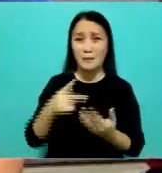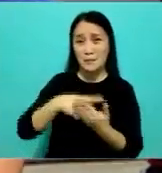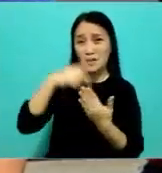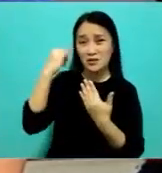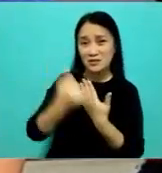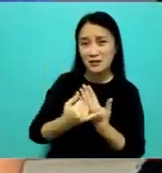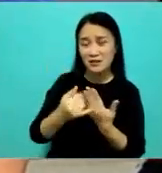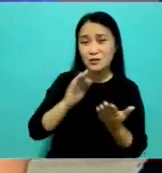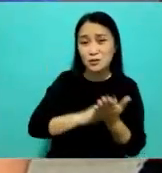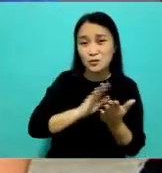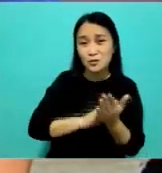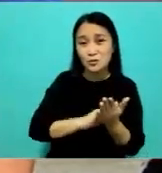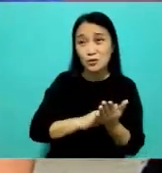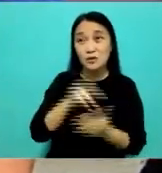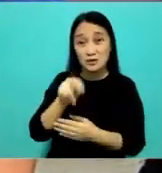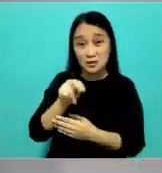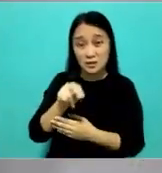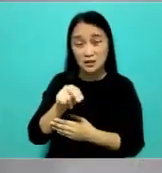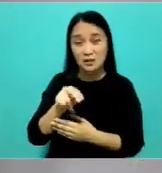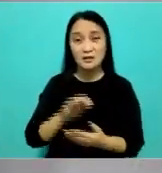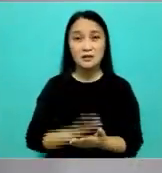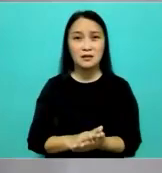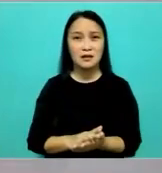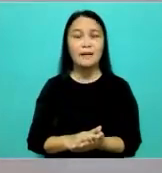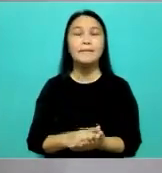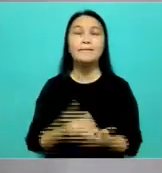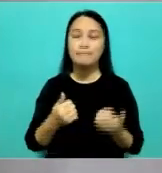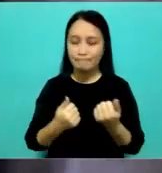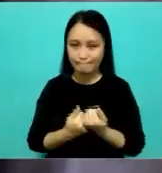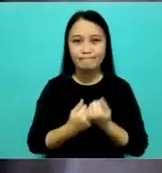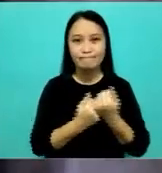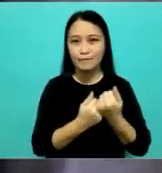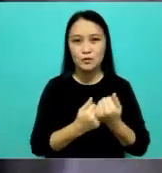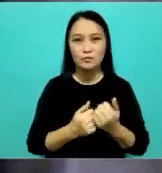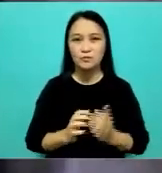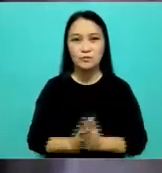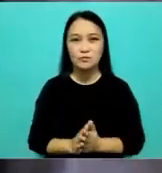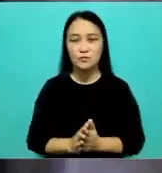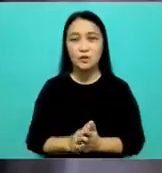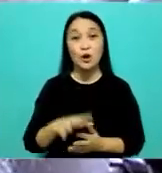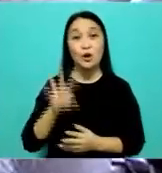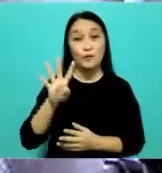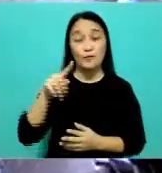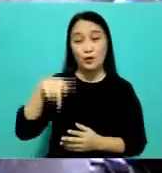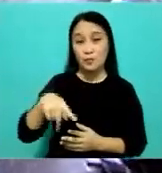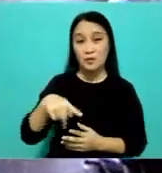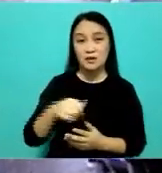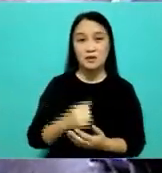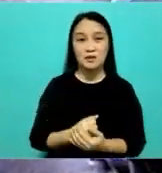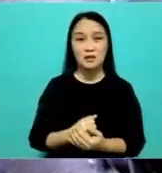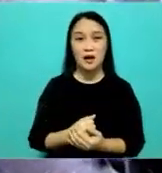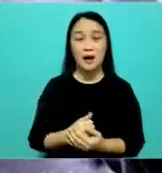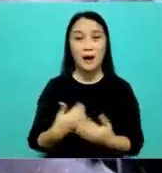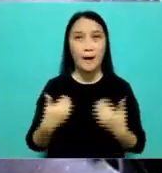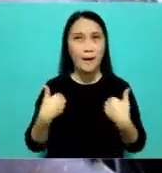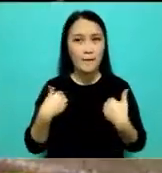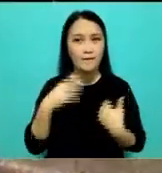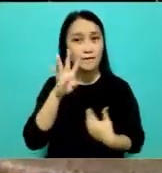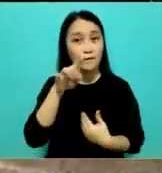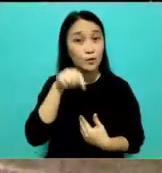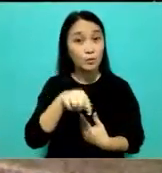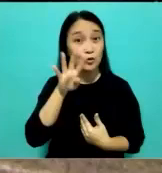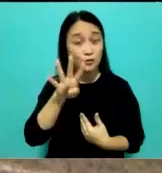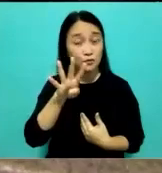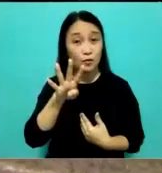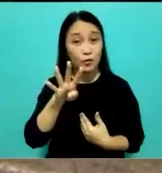bata, napakalaking tulong po. Ayon sa Department of Interior and Local Government, nasa 4.4 million households o